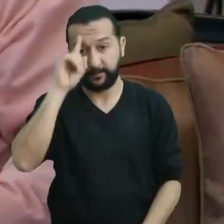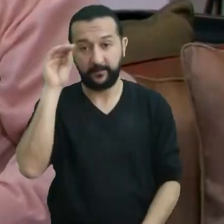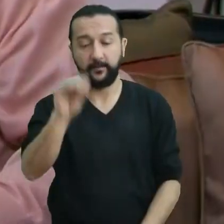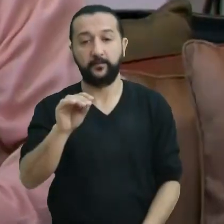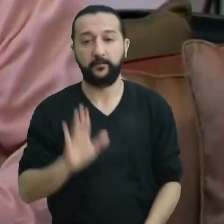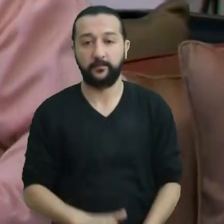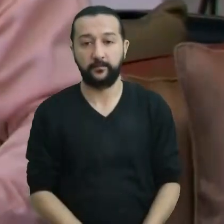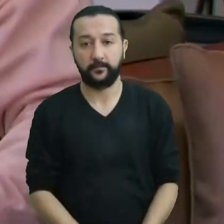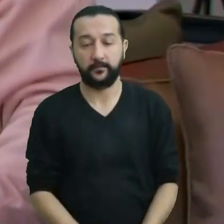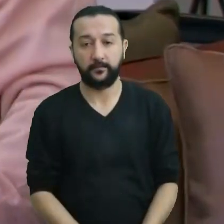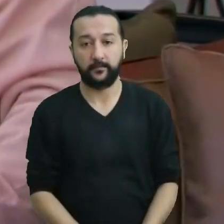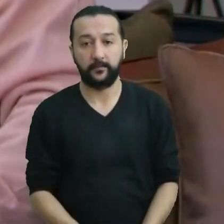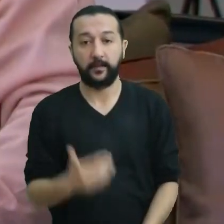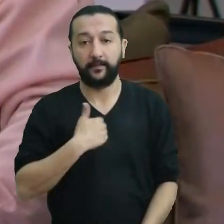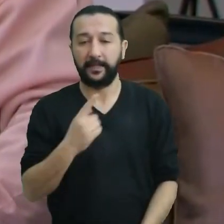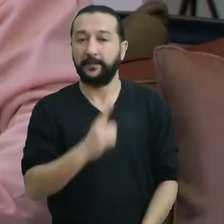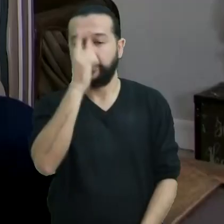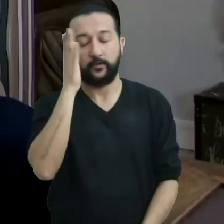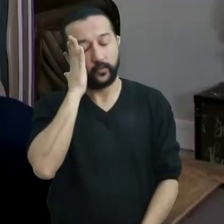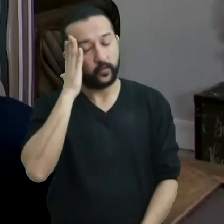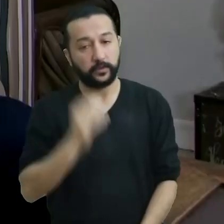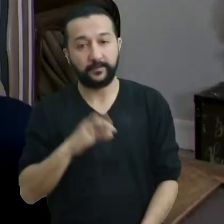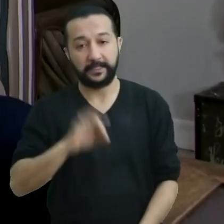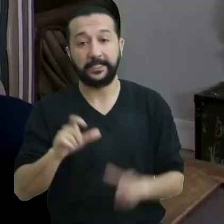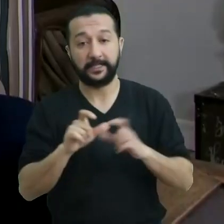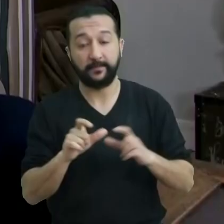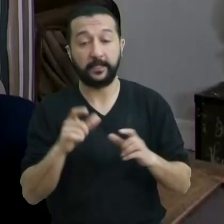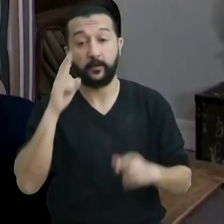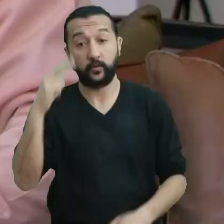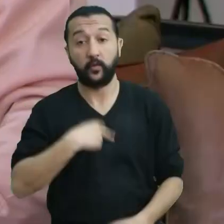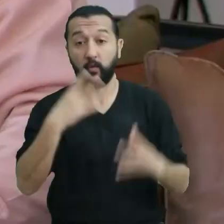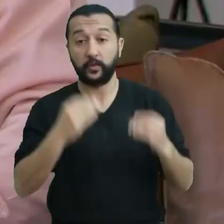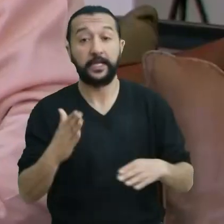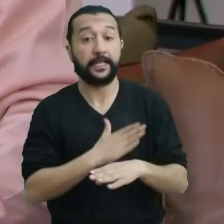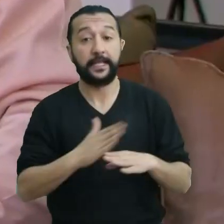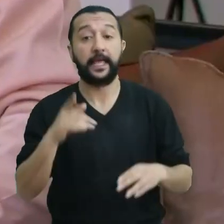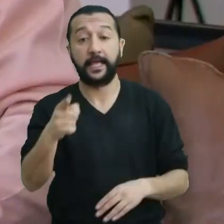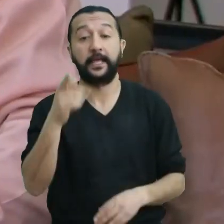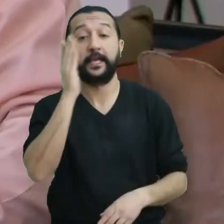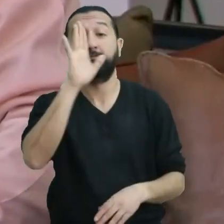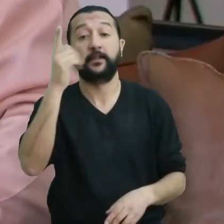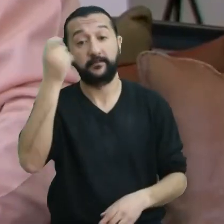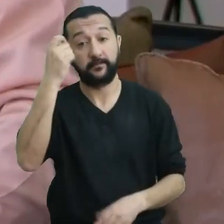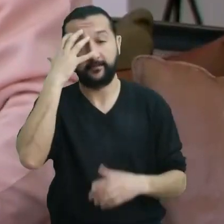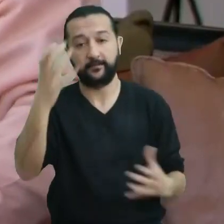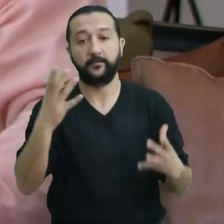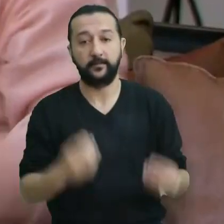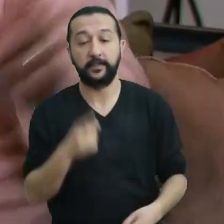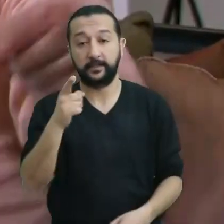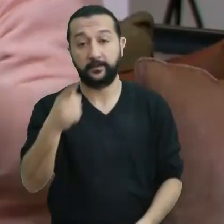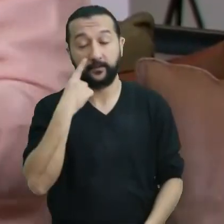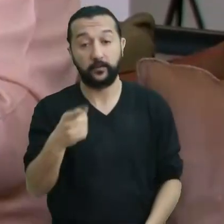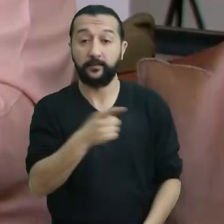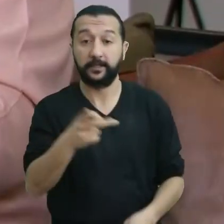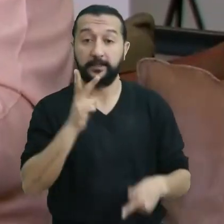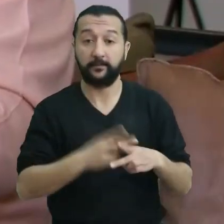olsun. Ben azıcık yukarı kestirmeye çıkarayım. Şimdi Serpil ortalıkta beni görürse niye çerçeveciye gitmedin diye başımın etini yer. Hadi